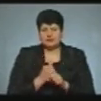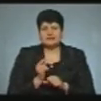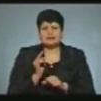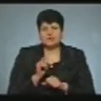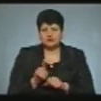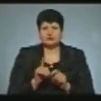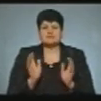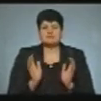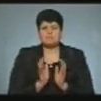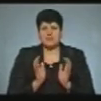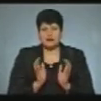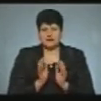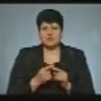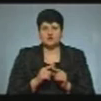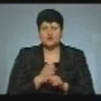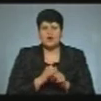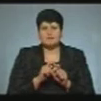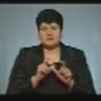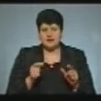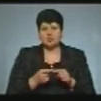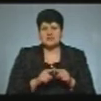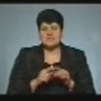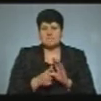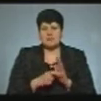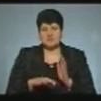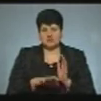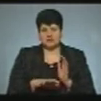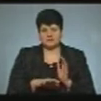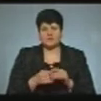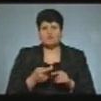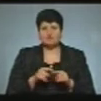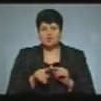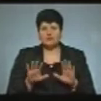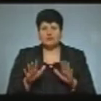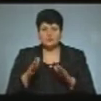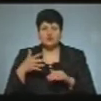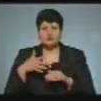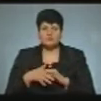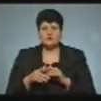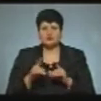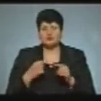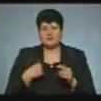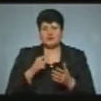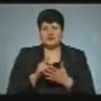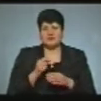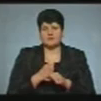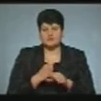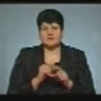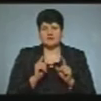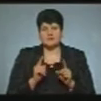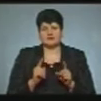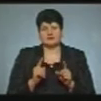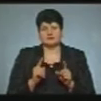щоб зберегти цю аптеку і, зокрема, це приміщення? Ну, дивіться, в даному випадку зрозуміло, що ми мусимо працювати тільки в законному